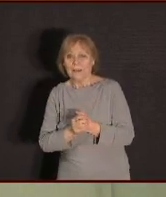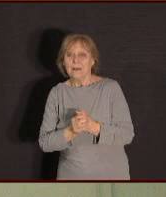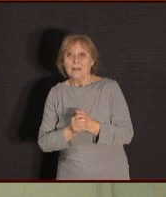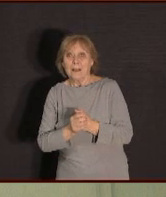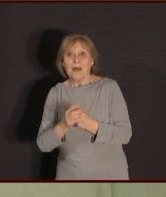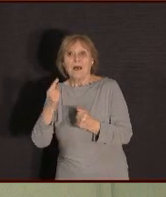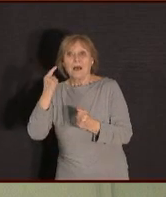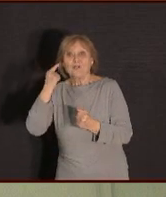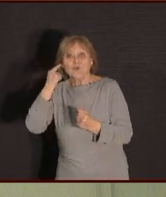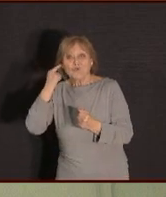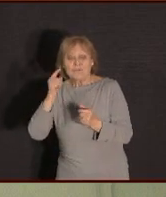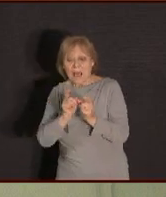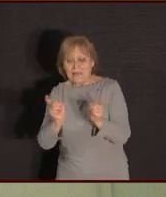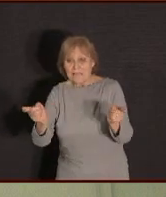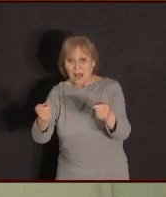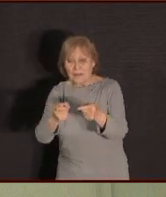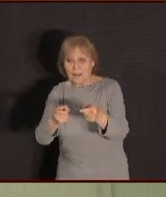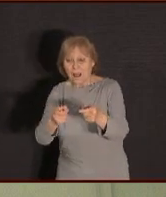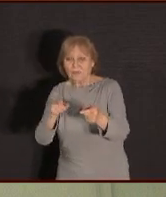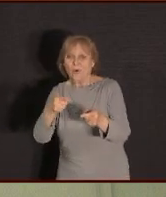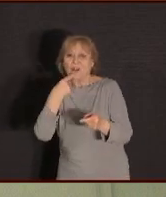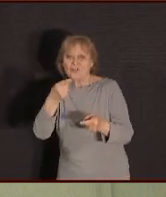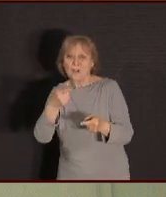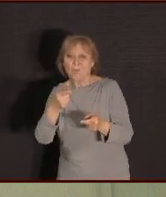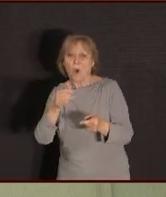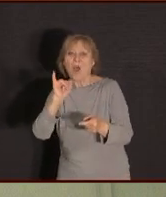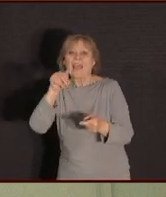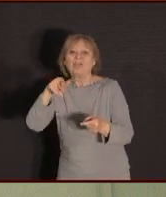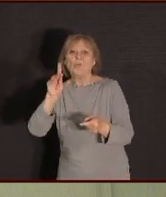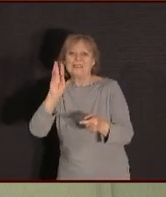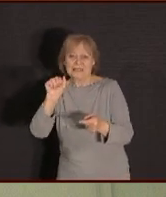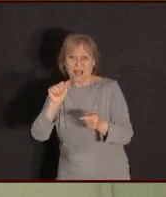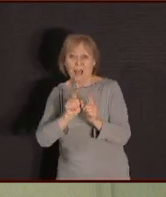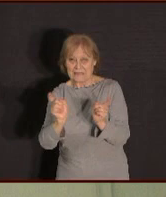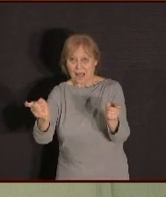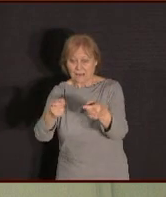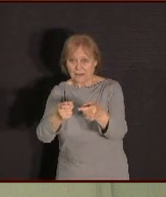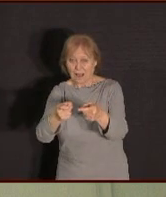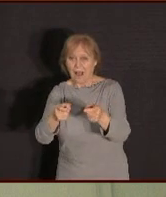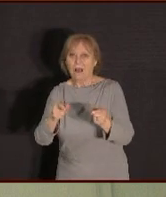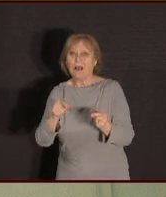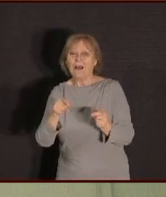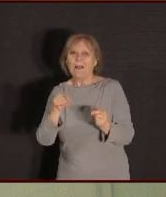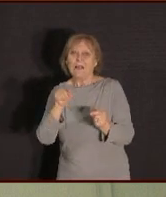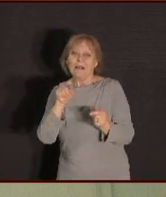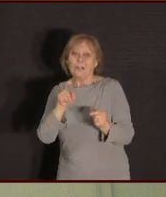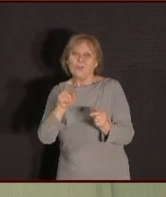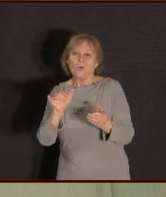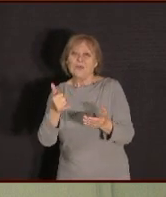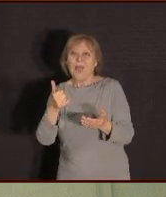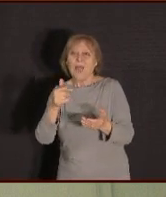Ja, služna zanka, z drugim imenom rečemo tudi indukcijska zanka. To je v